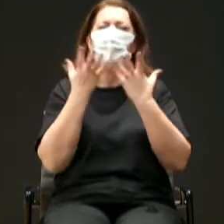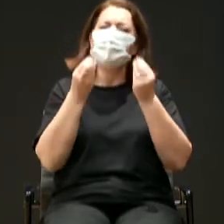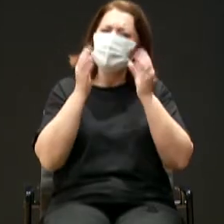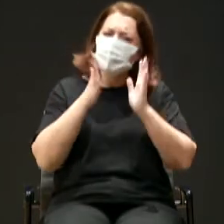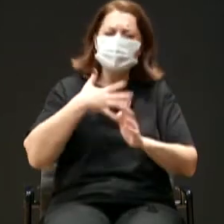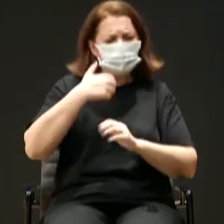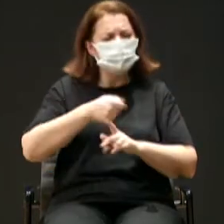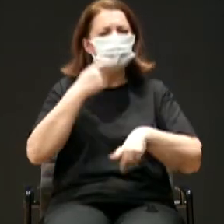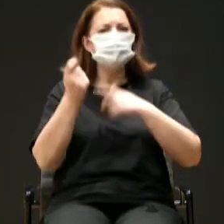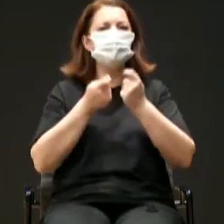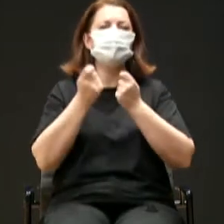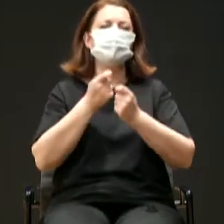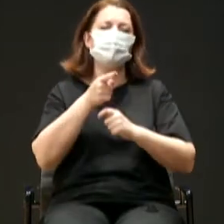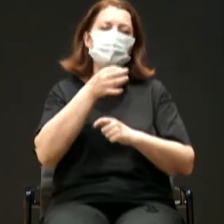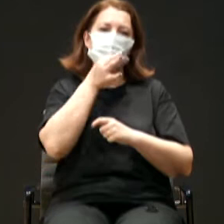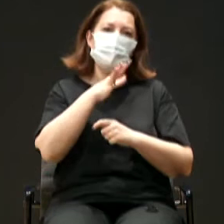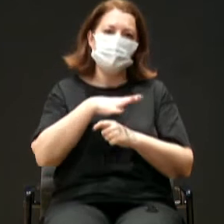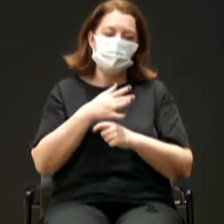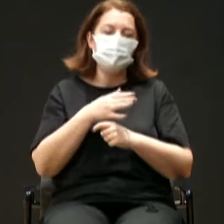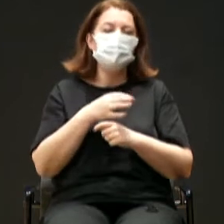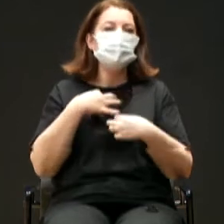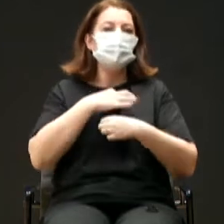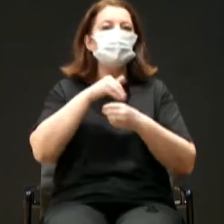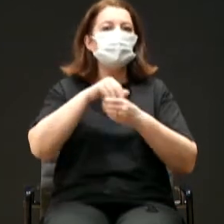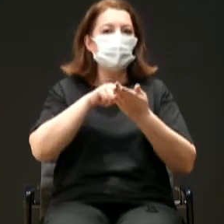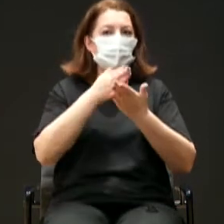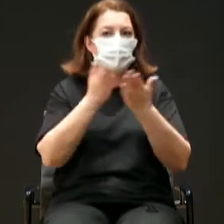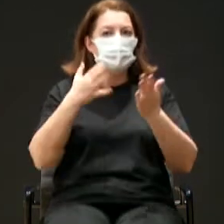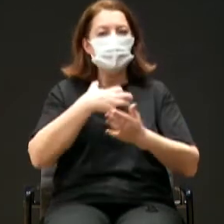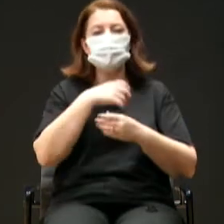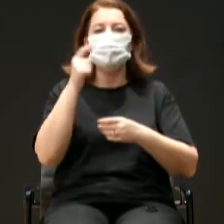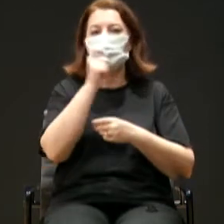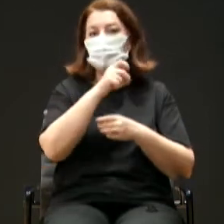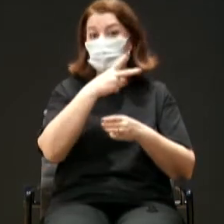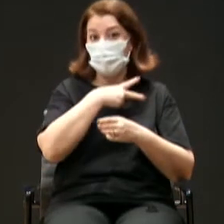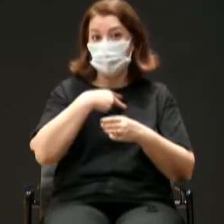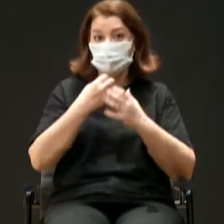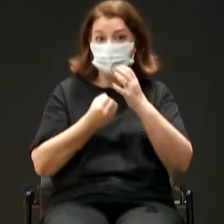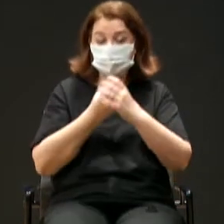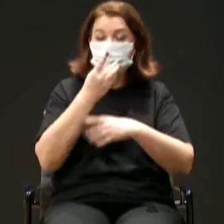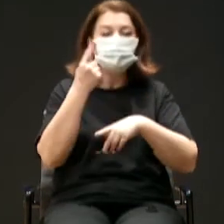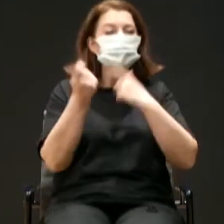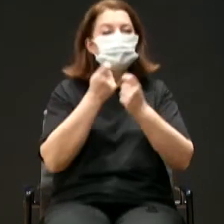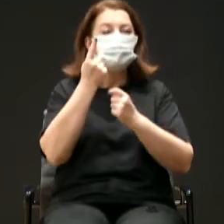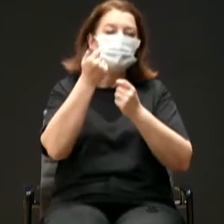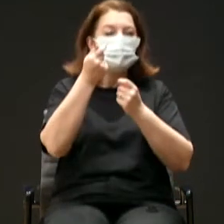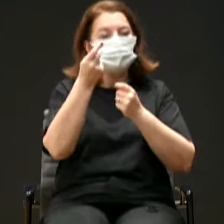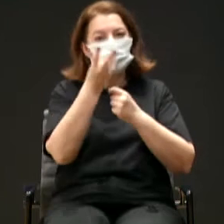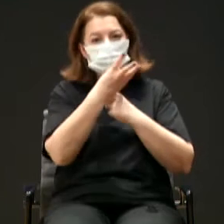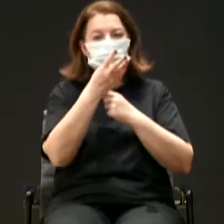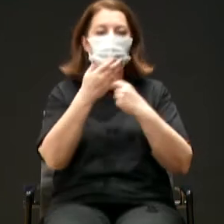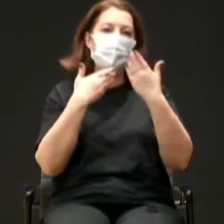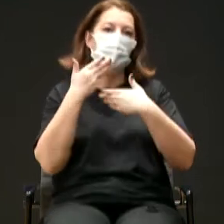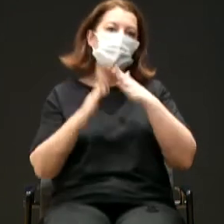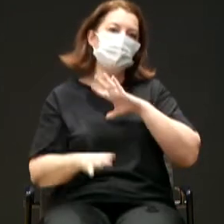etmek istiyorum. Sayın Meclis Üyelerim, Haziran ayında belediyemizin gerçekleştirdiği faaliyetlerden de birkaçını da